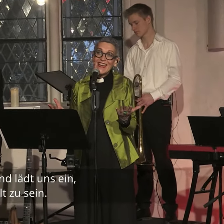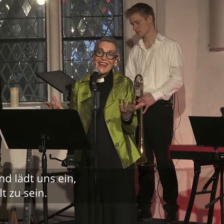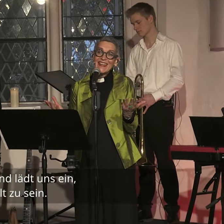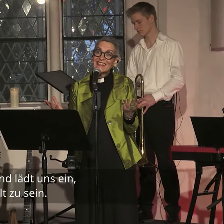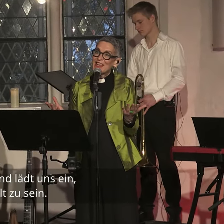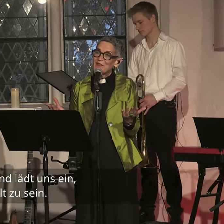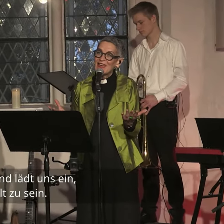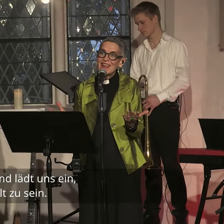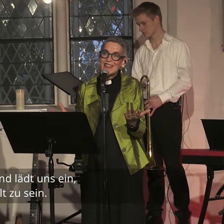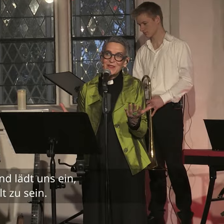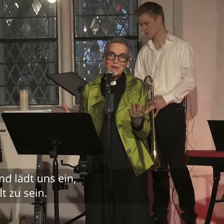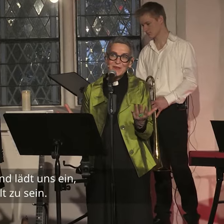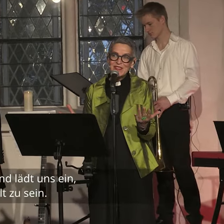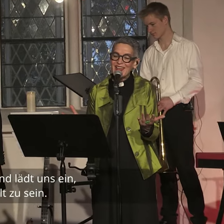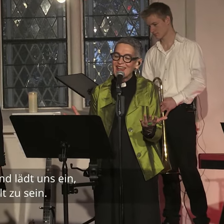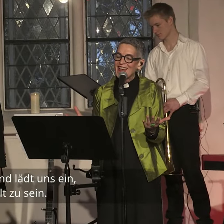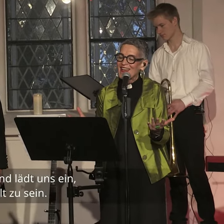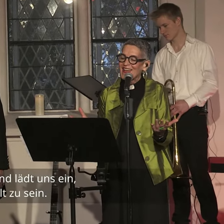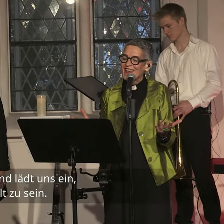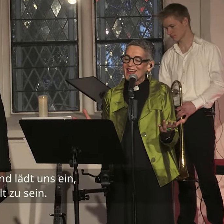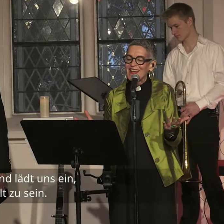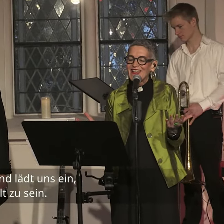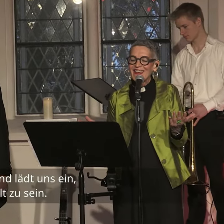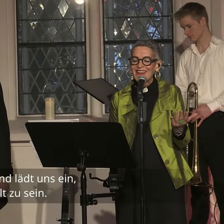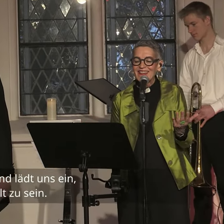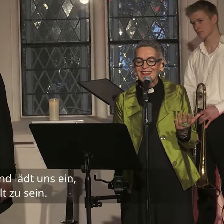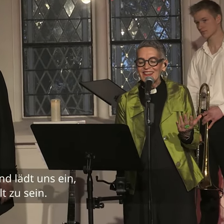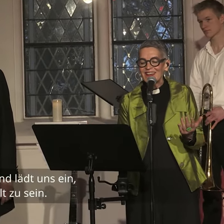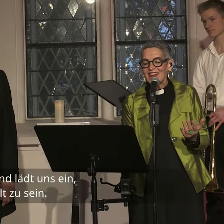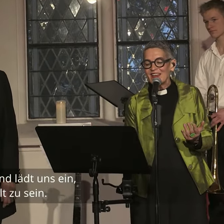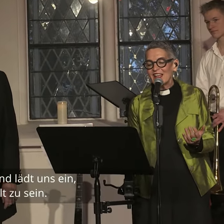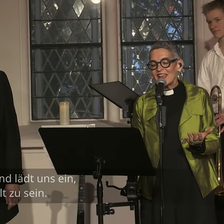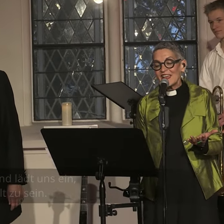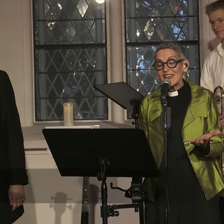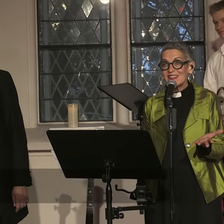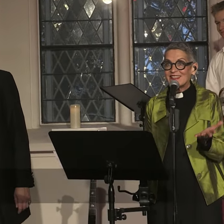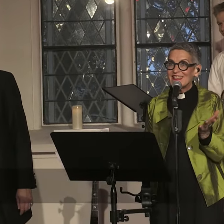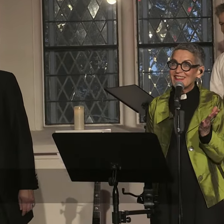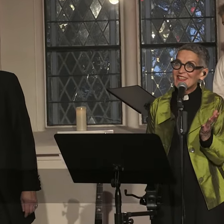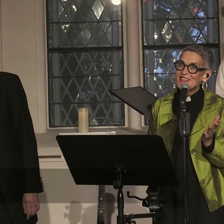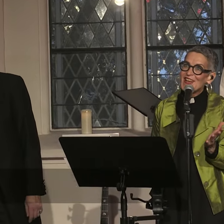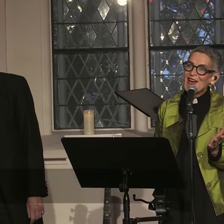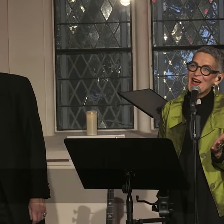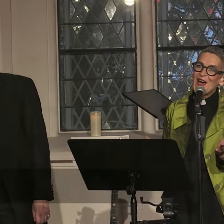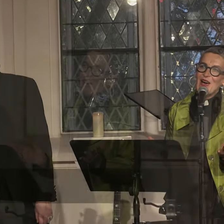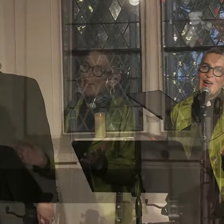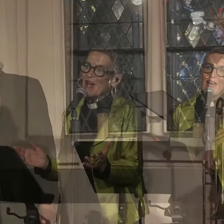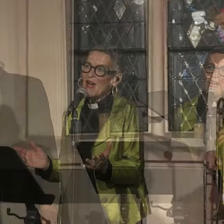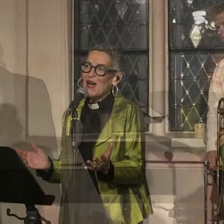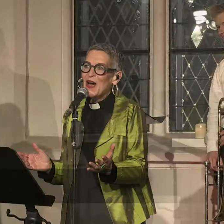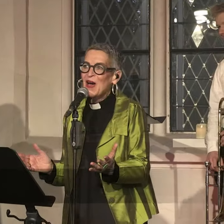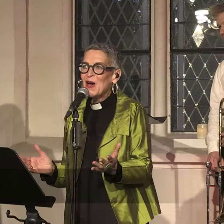Freudenboten in der Welt zu sein. Ist es nicht